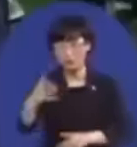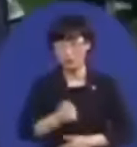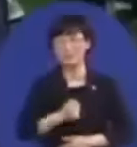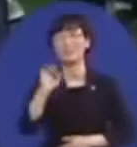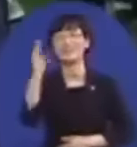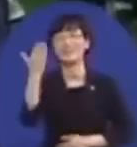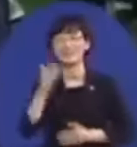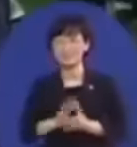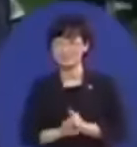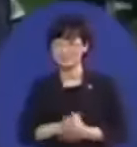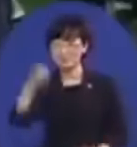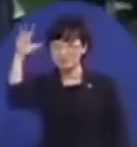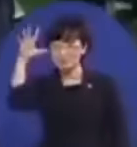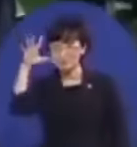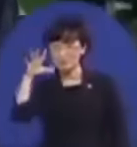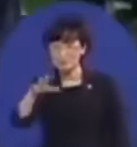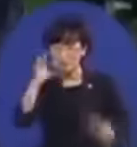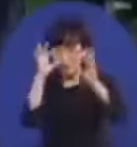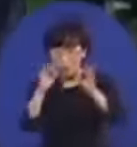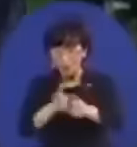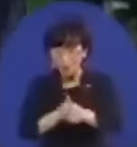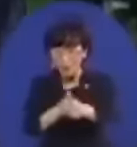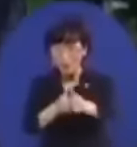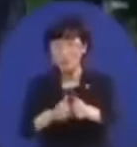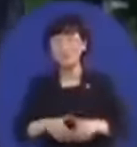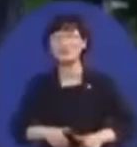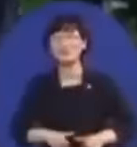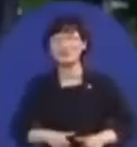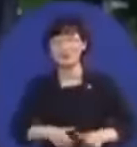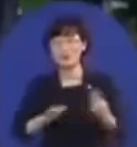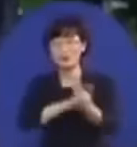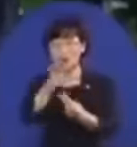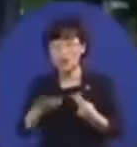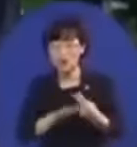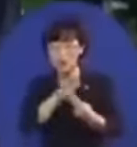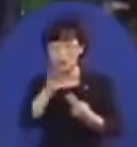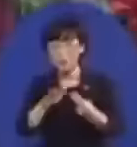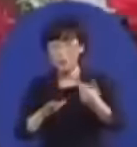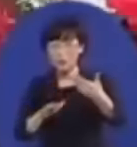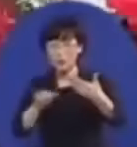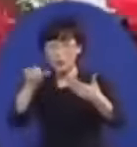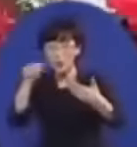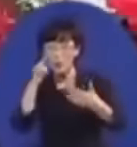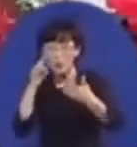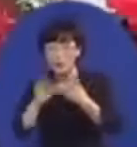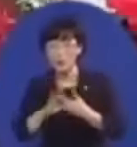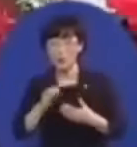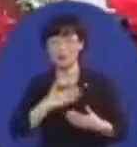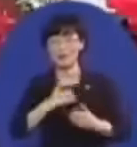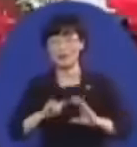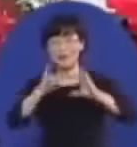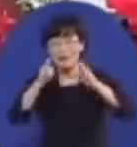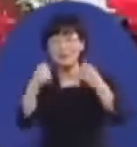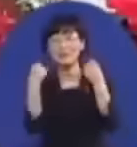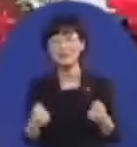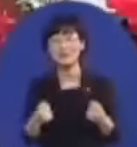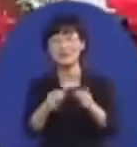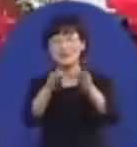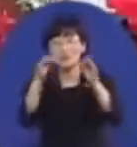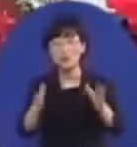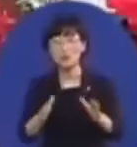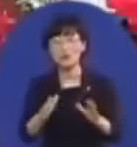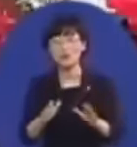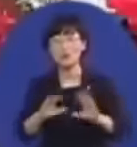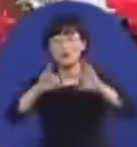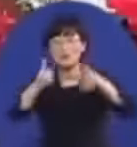않습니까? 빛을 보고 따라가니까. 요한복음 9장 5절에 내가 세상에 있는 동안에는 세상의